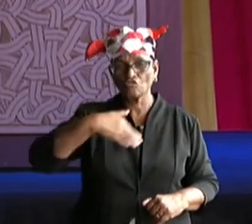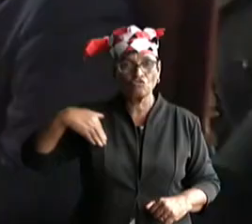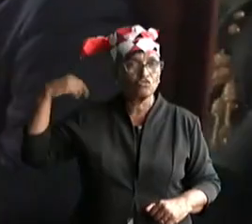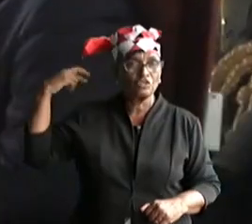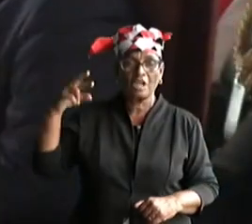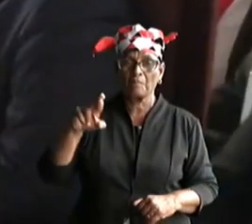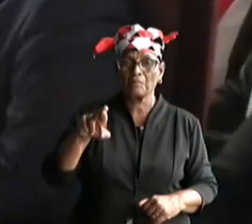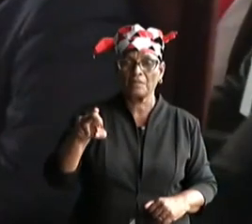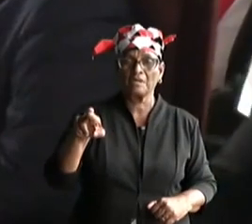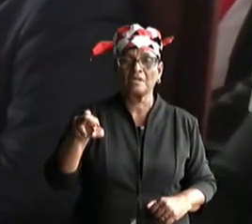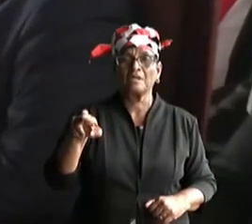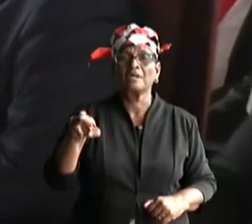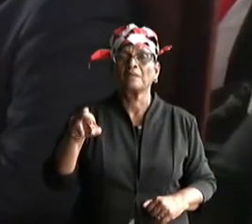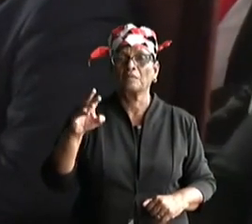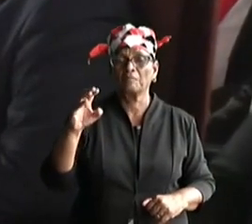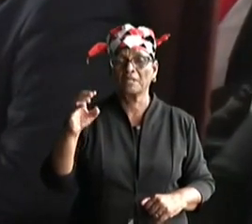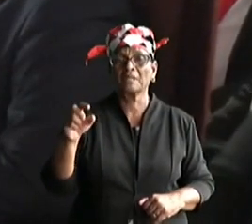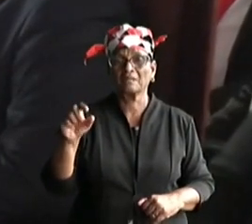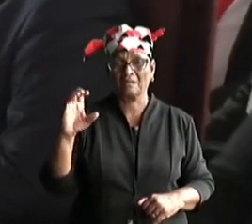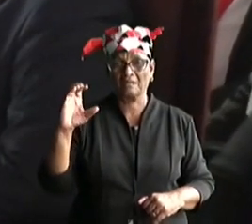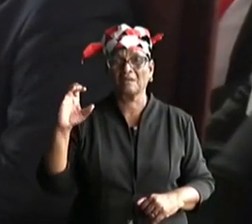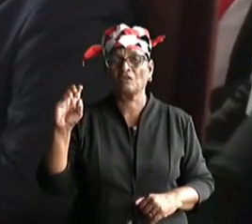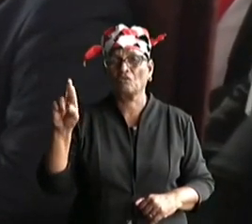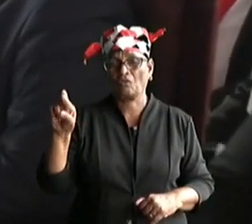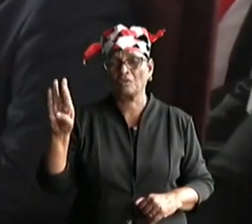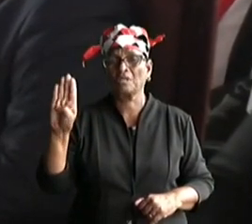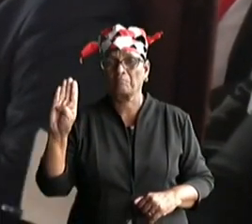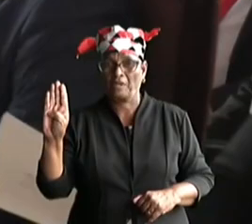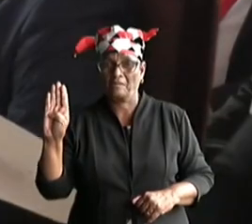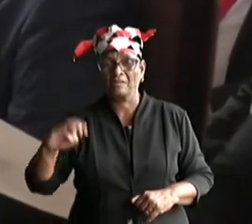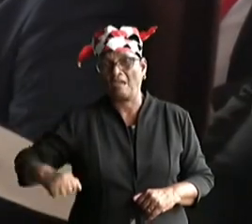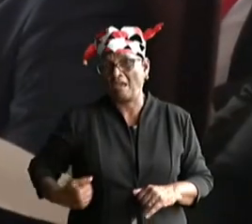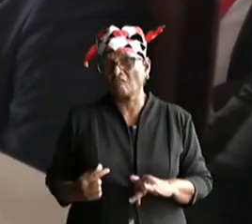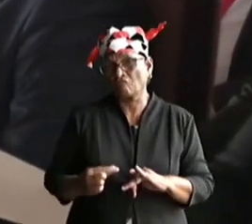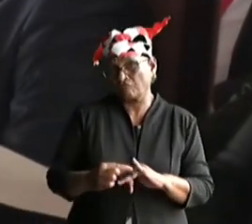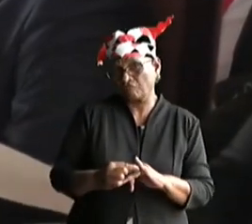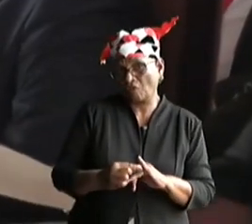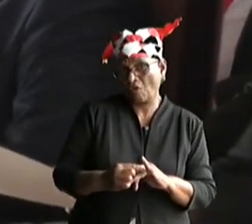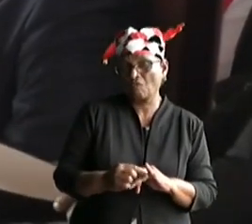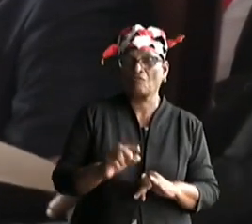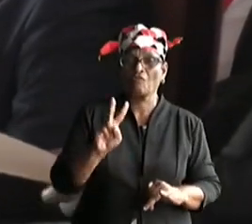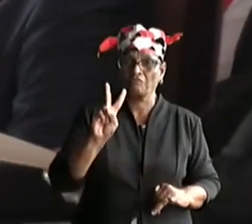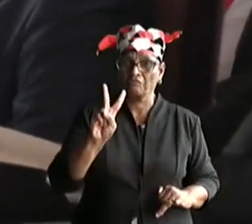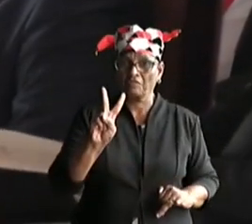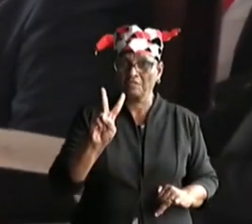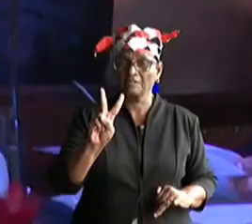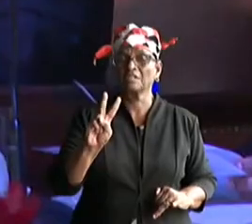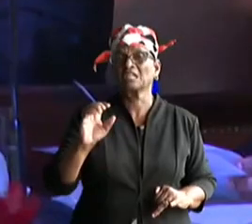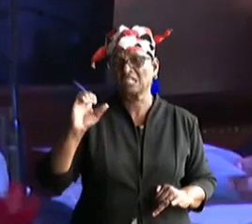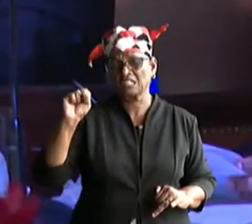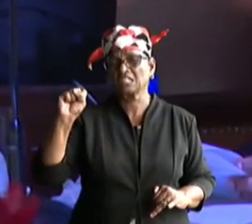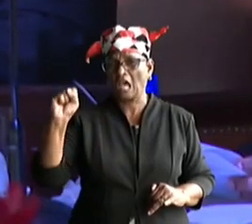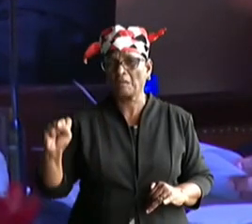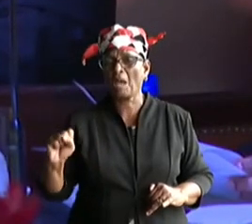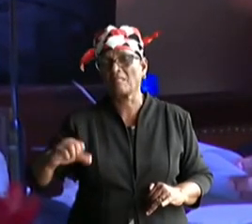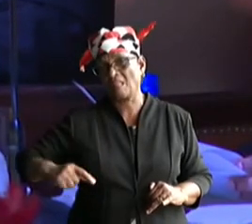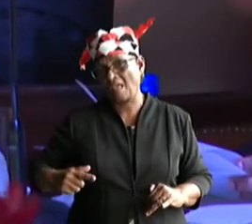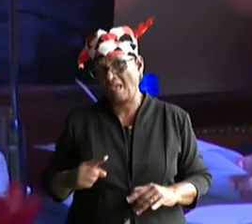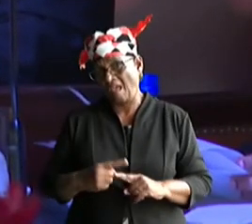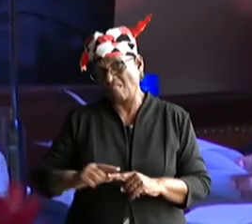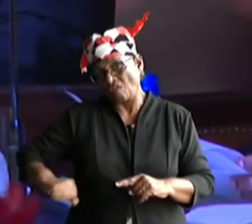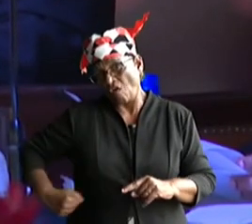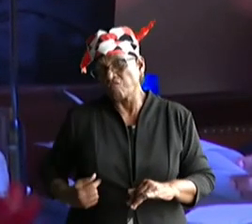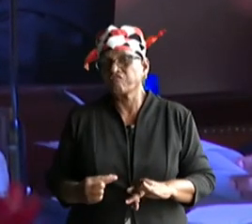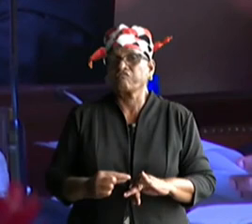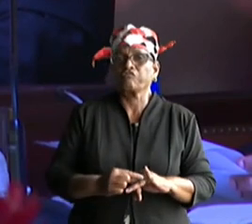Cairo, mevrouw Lante, de vicevoorzitter van de Nationale Assemblée, de heer Deo Sharman en mevrouw Sharman,